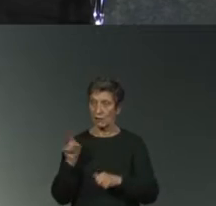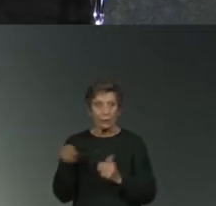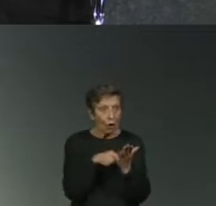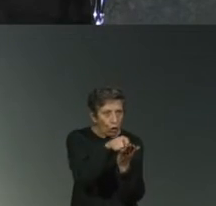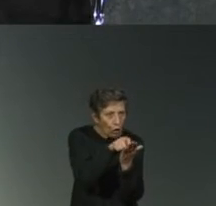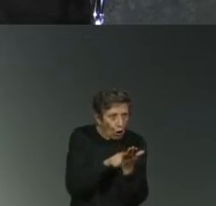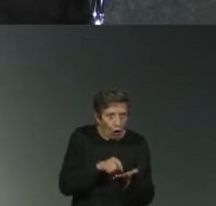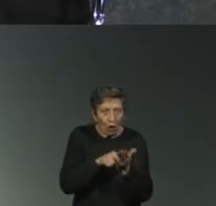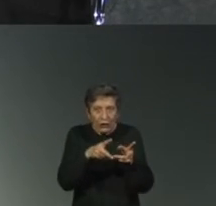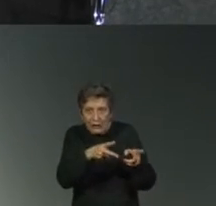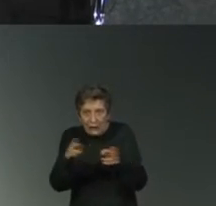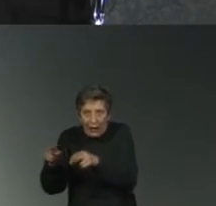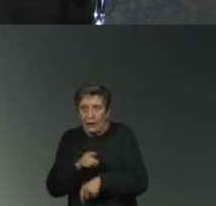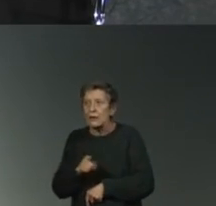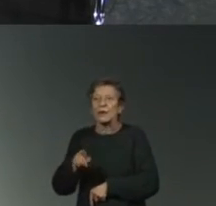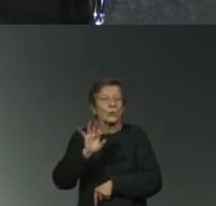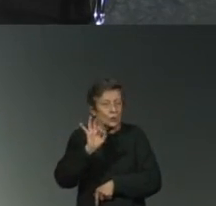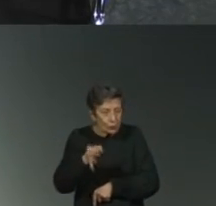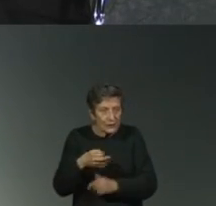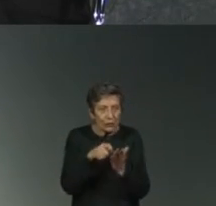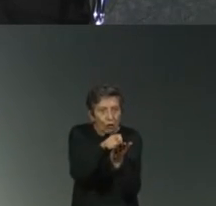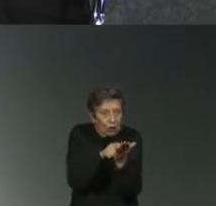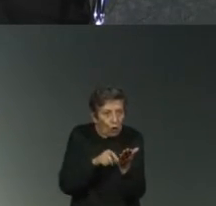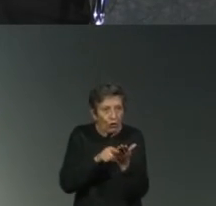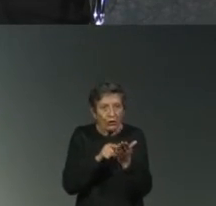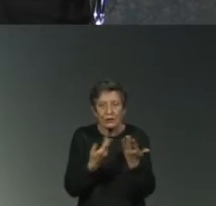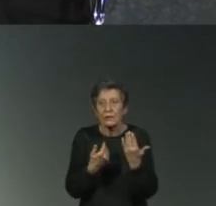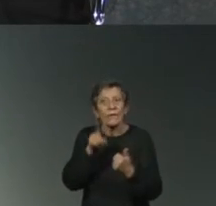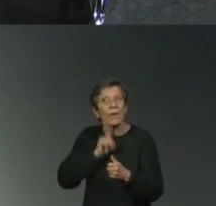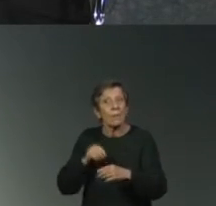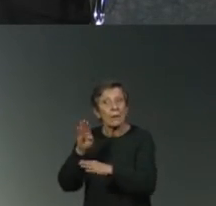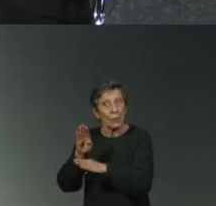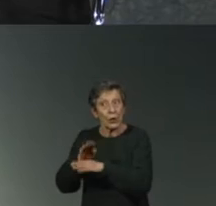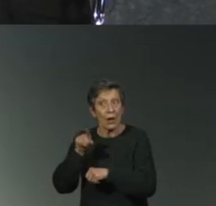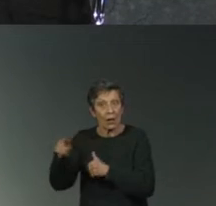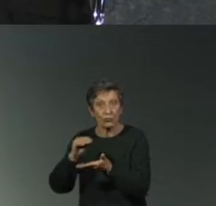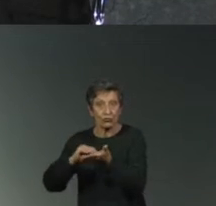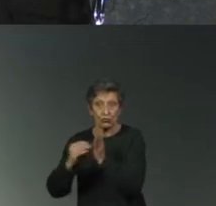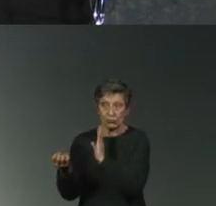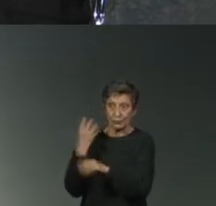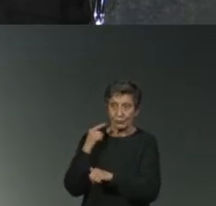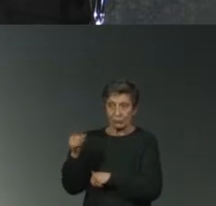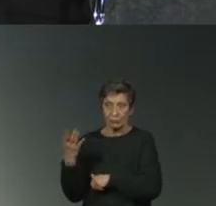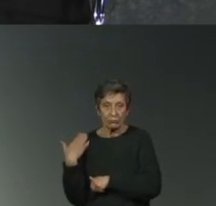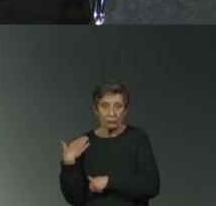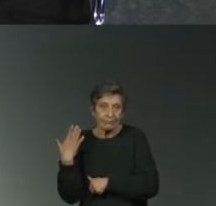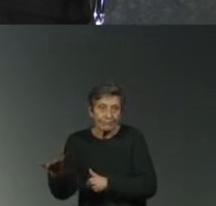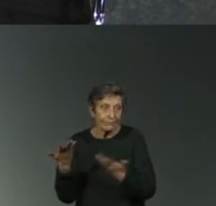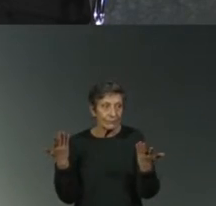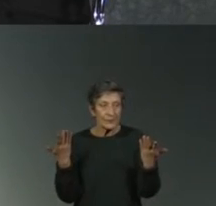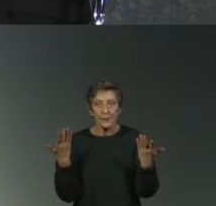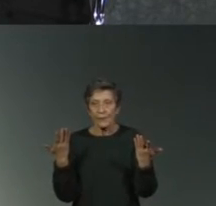les scènes. Les notes, le témoignage d'une femme qui m'avait écrit, plus plein de